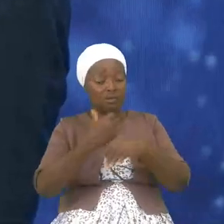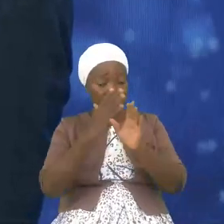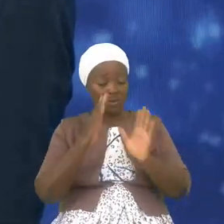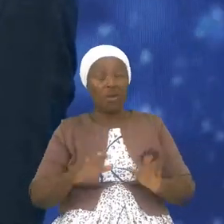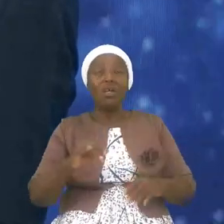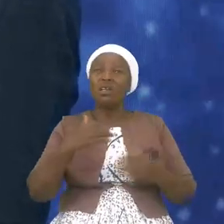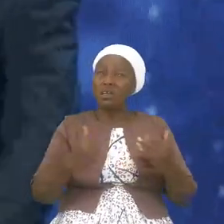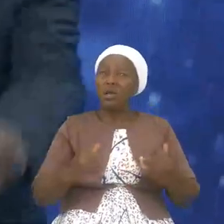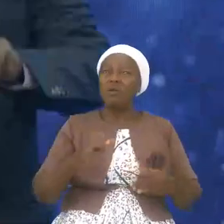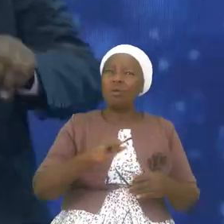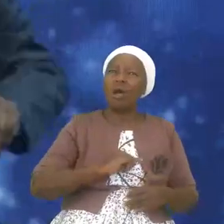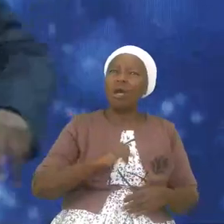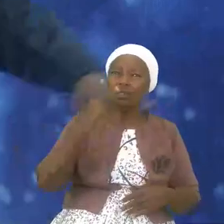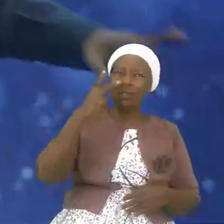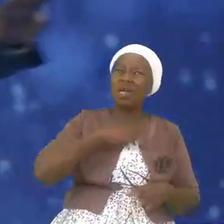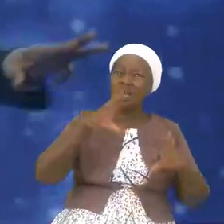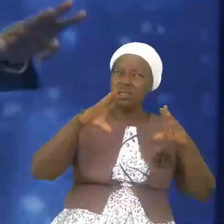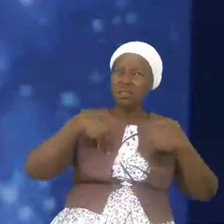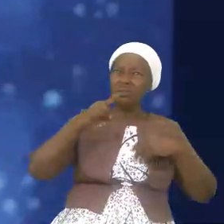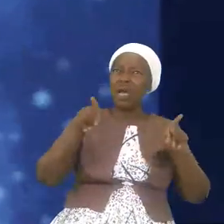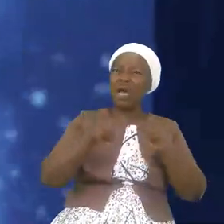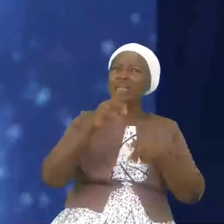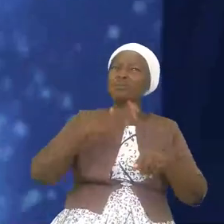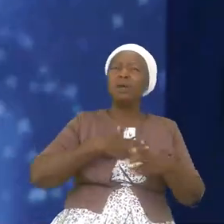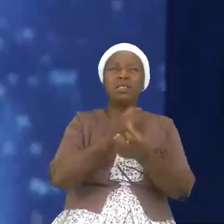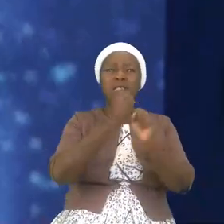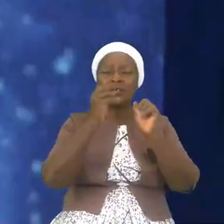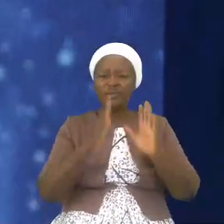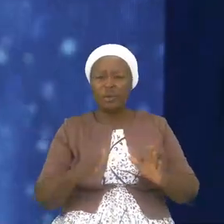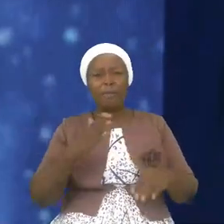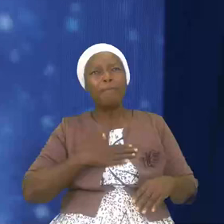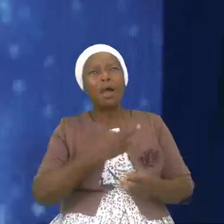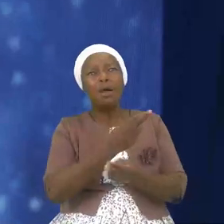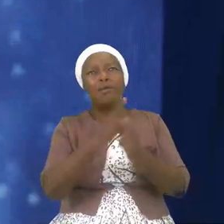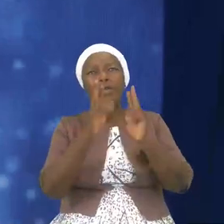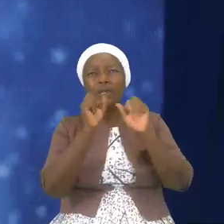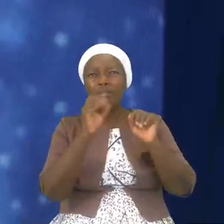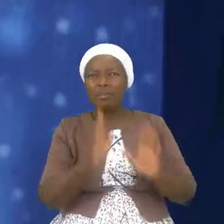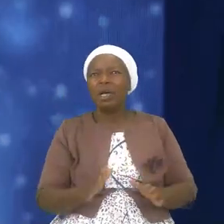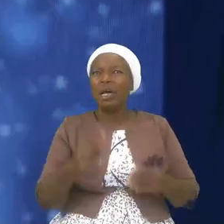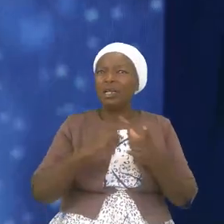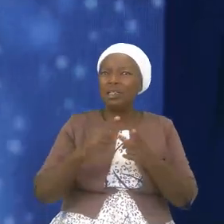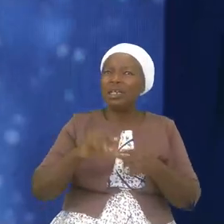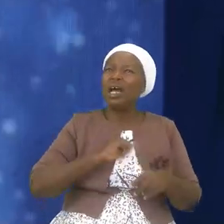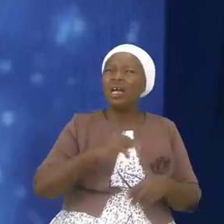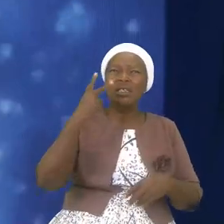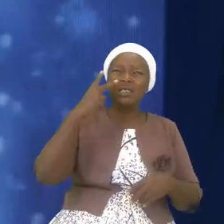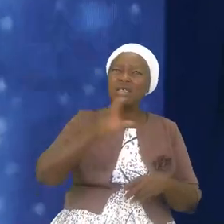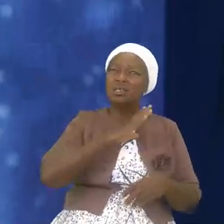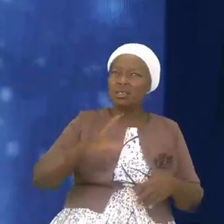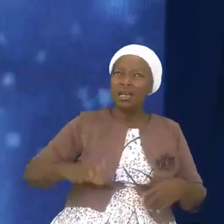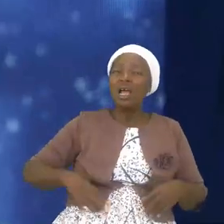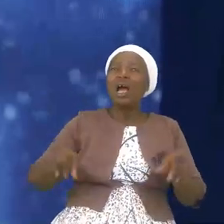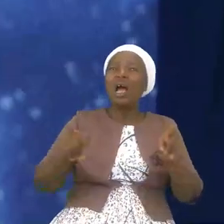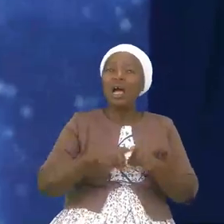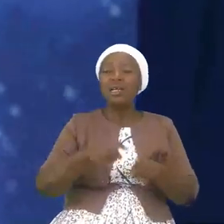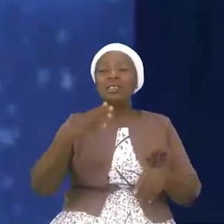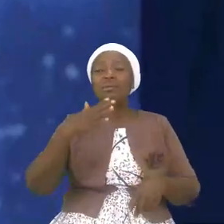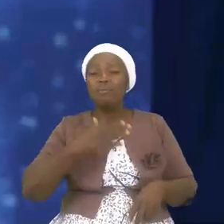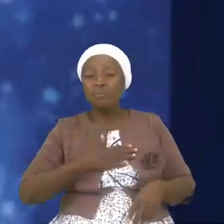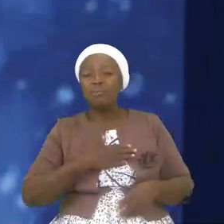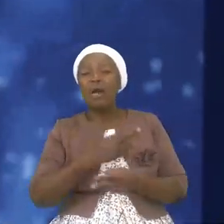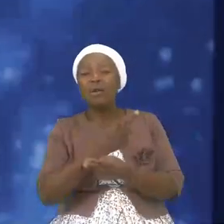Créateur. Maintenant, je reconnais Christ comme mon Sauveur, mon Rédempteur. Je reconnais Christ comme